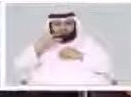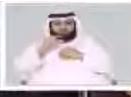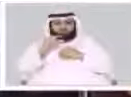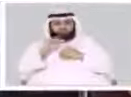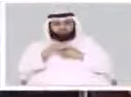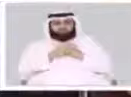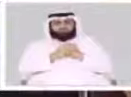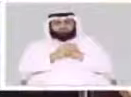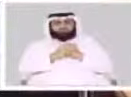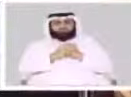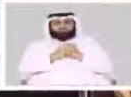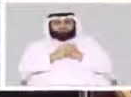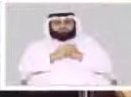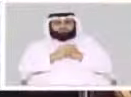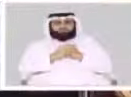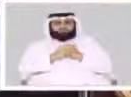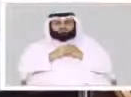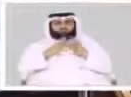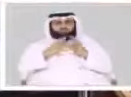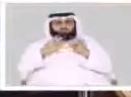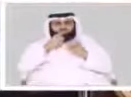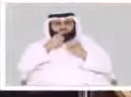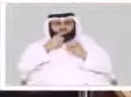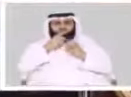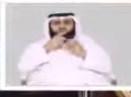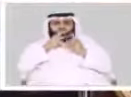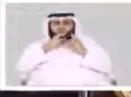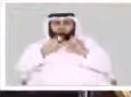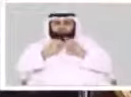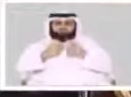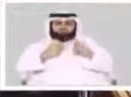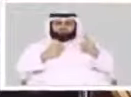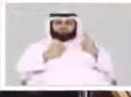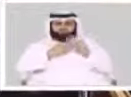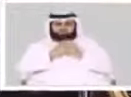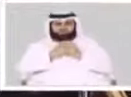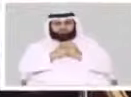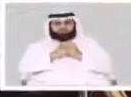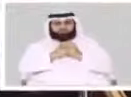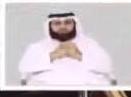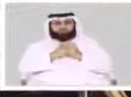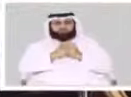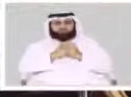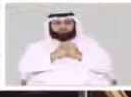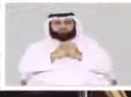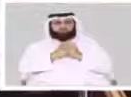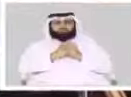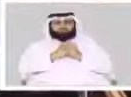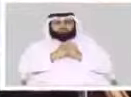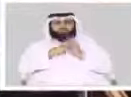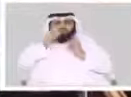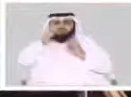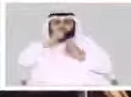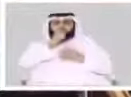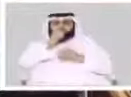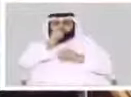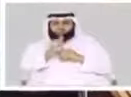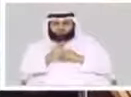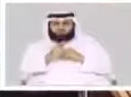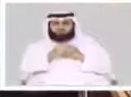المؤمنون، جاء التعبير أيضا بألفاظ أخرى بلفظ الميثاق، مثلا قول الله عز